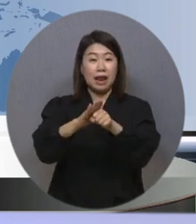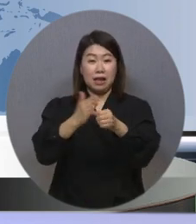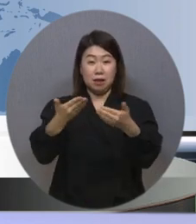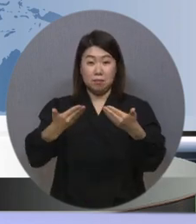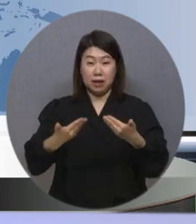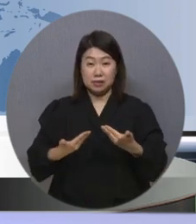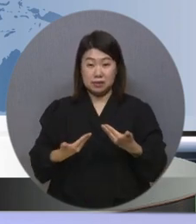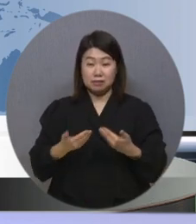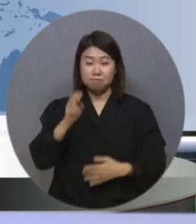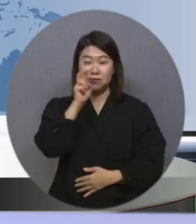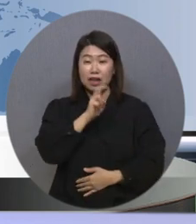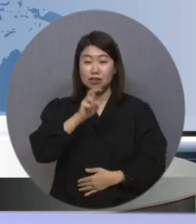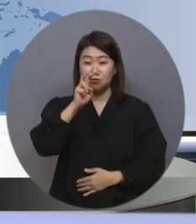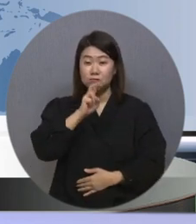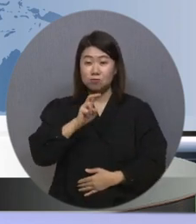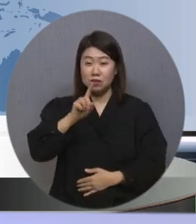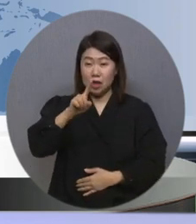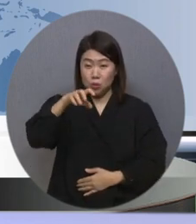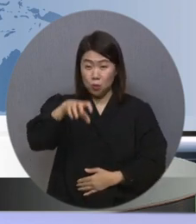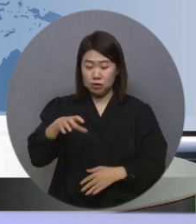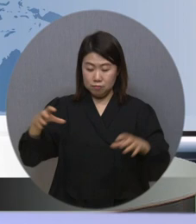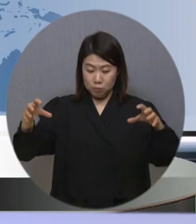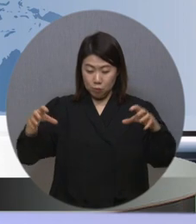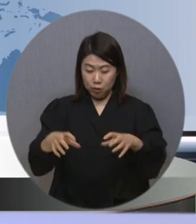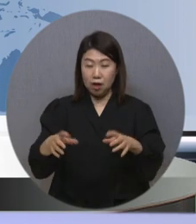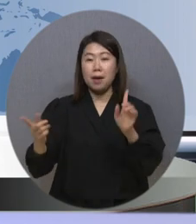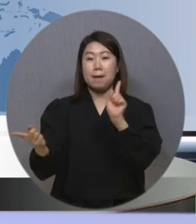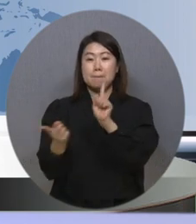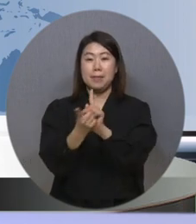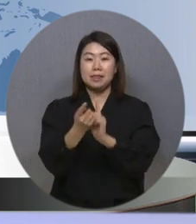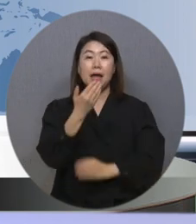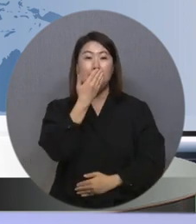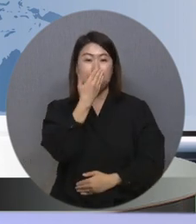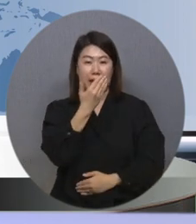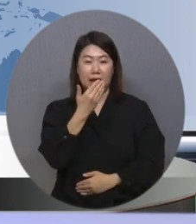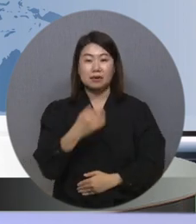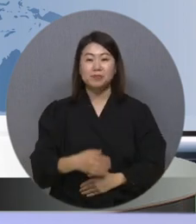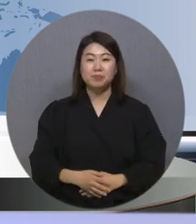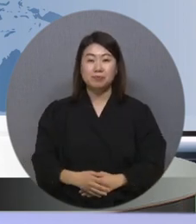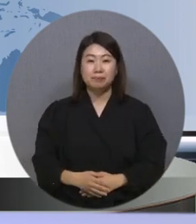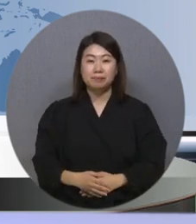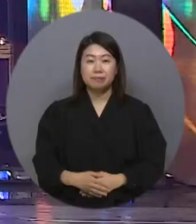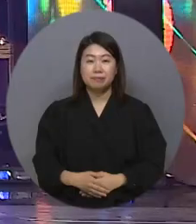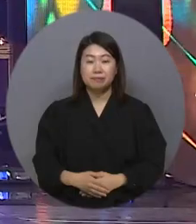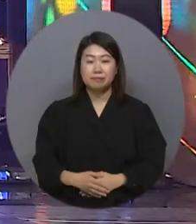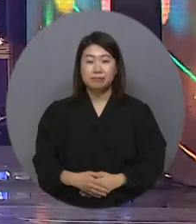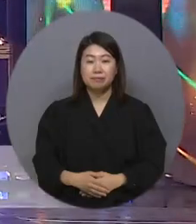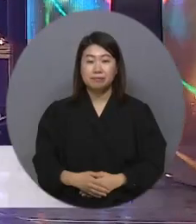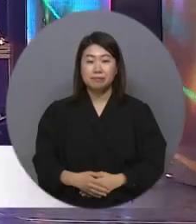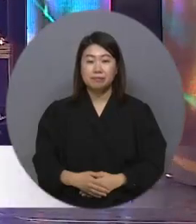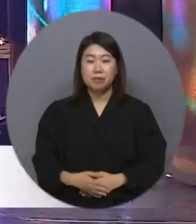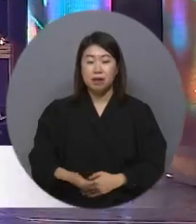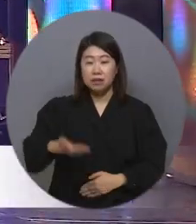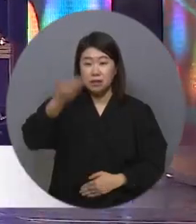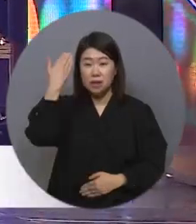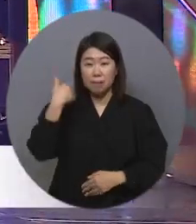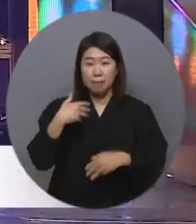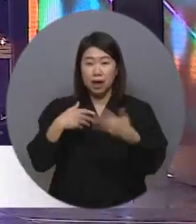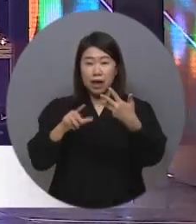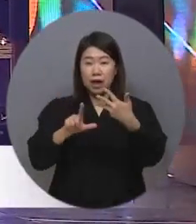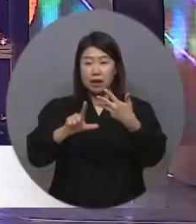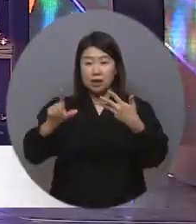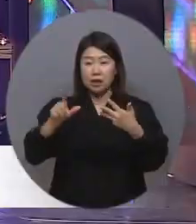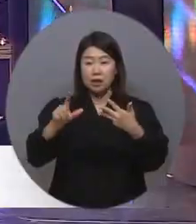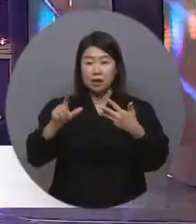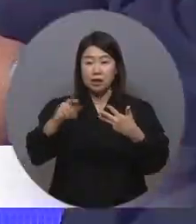가수들을 한자리에서 만나볼 수 있는 시간이었는데요. 현장 소식 전해드립니다. 지난 8일 성균관